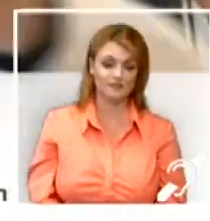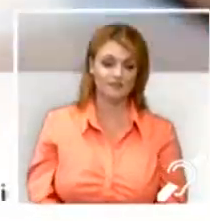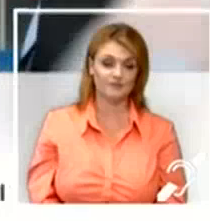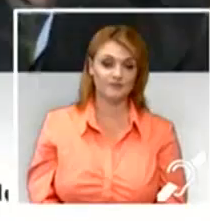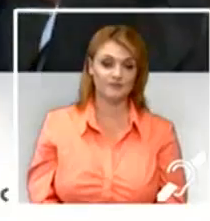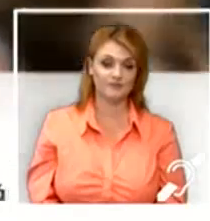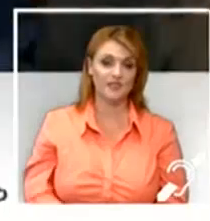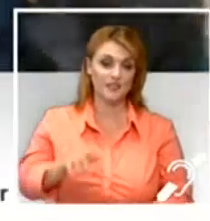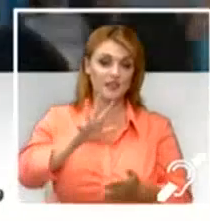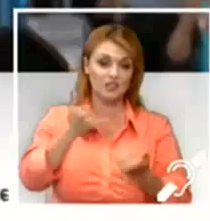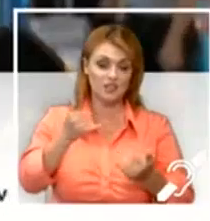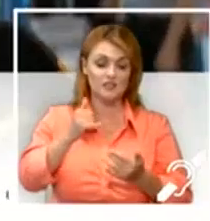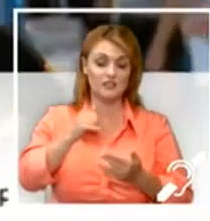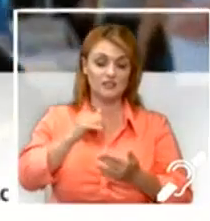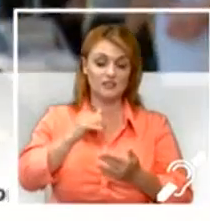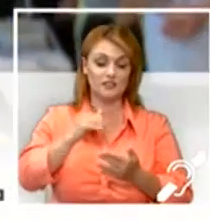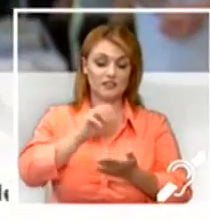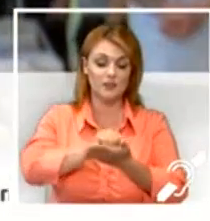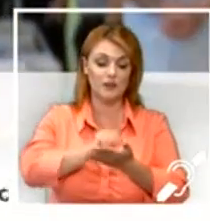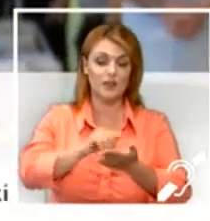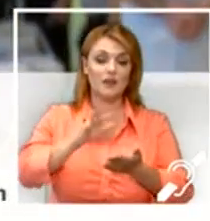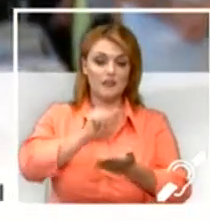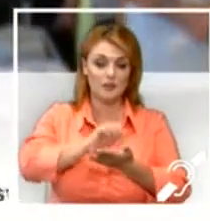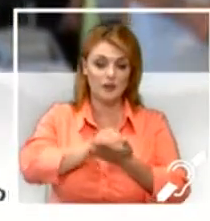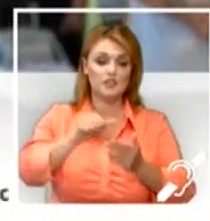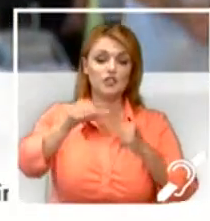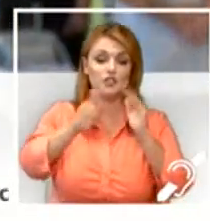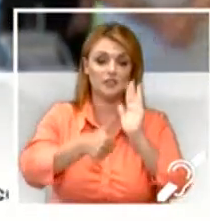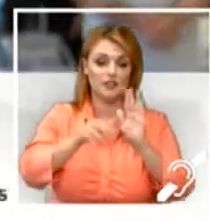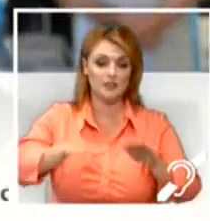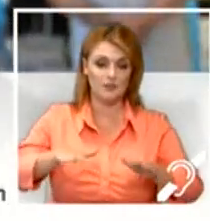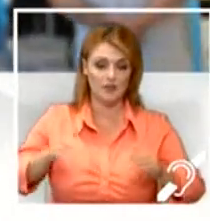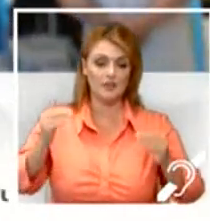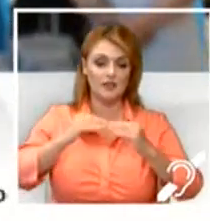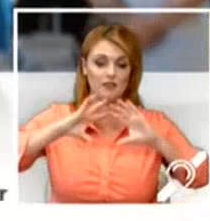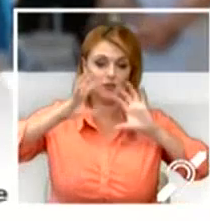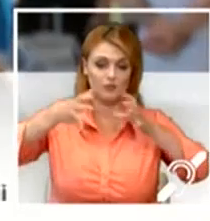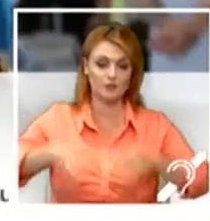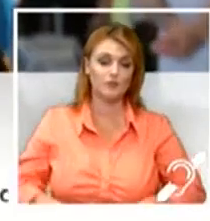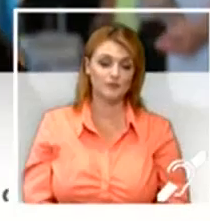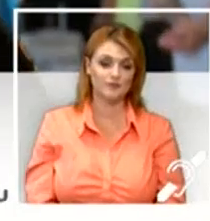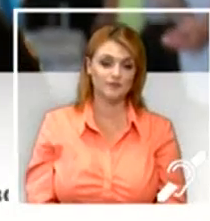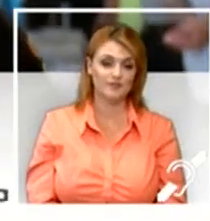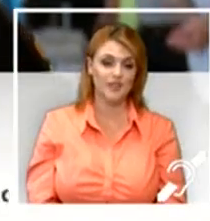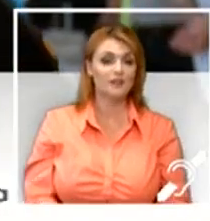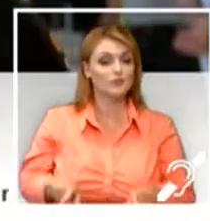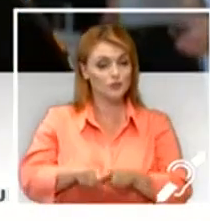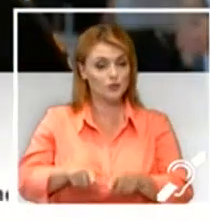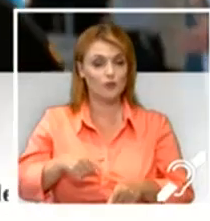este abia pe locul 16. După Wimbledon aș fi fost top 10, deci obiectivul acela oarecum mi l-am